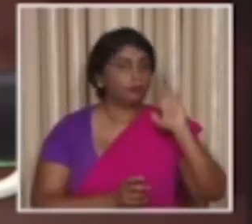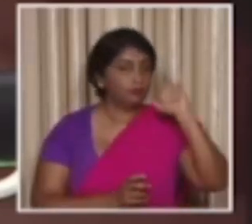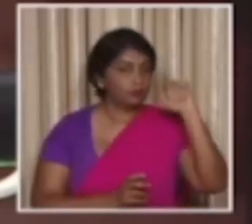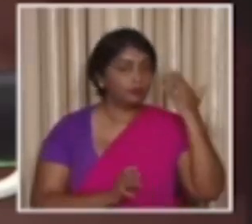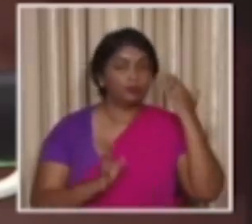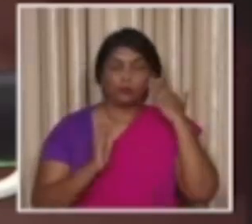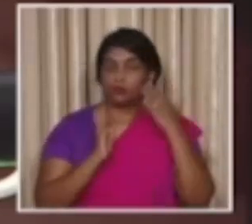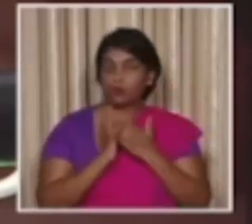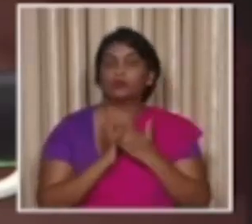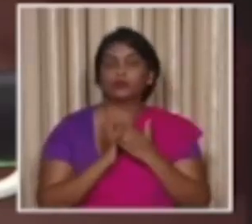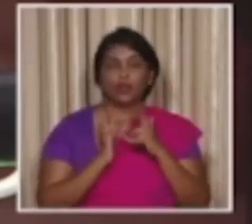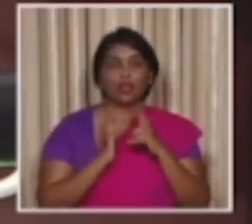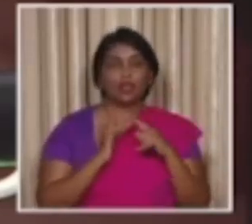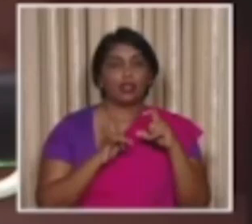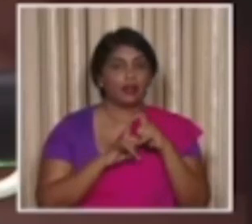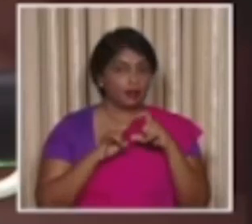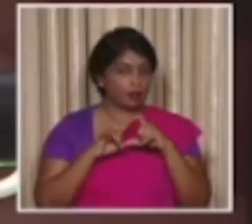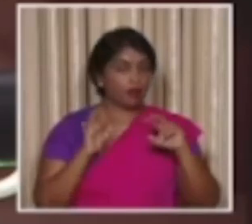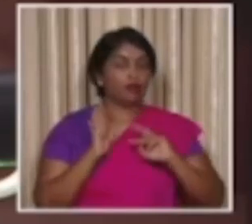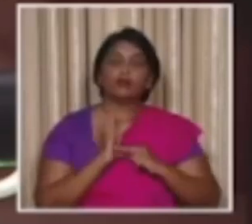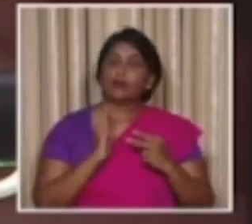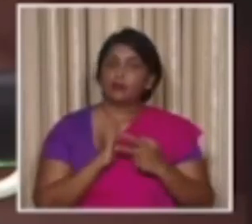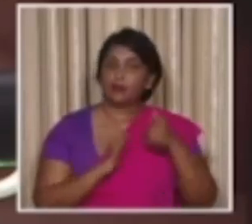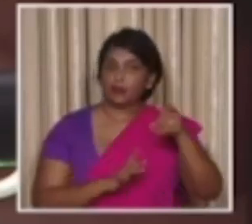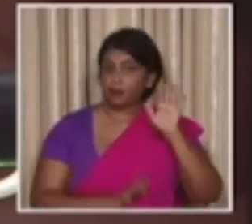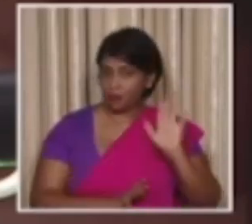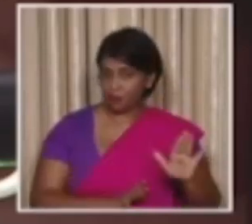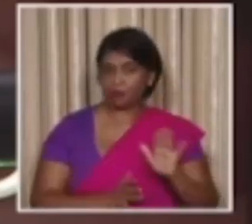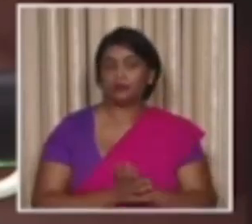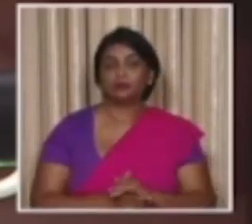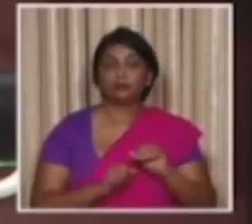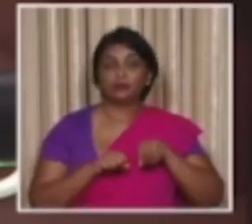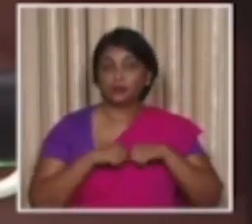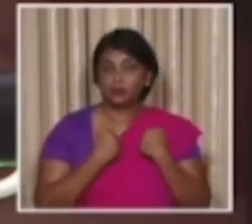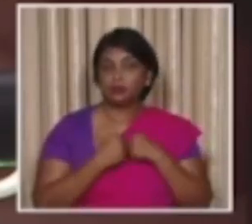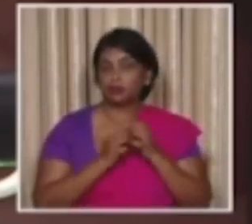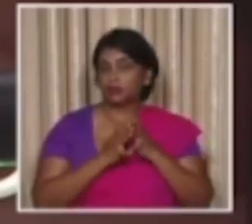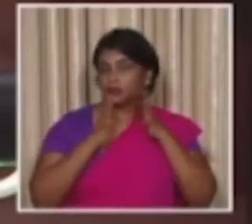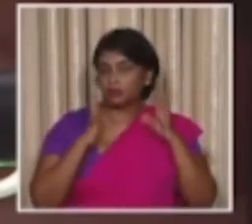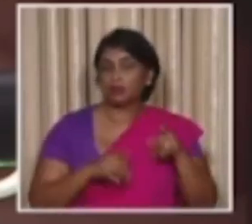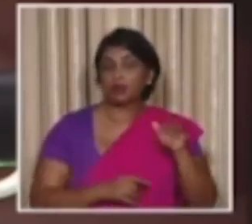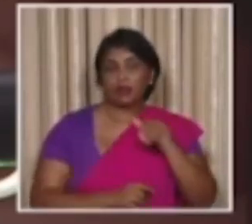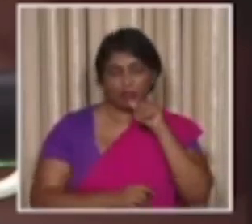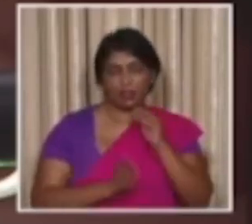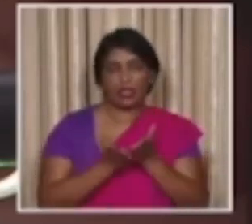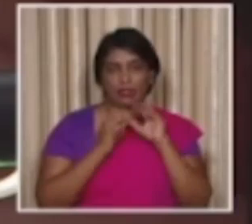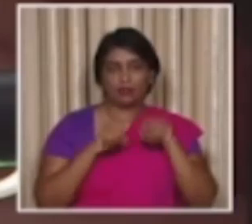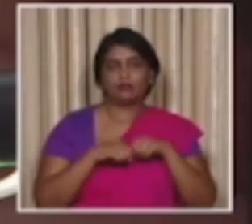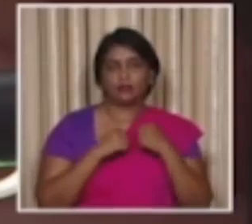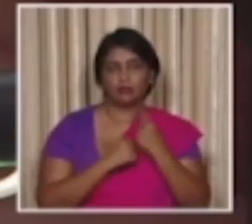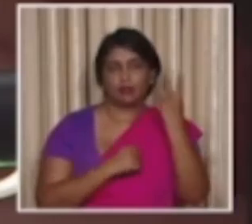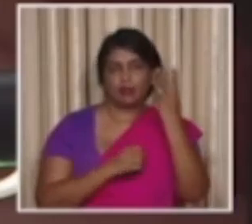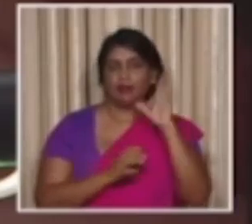पदनम हेदुनुपत् फाउंडेशन आईडी व्यापृतिया कौन सत्व तीन नोन के एतोड़ समागम विशाल प्रमाणिकट एक अत्रम इंदियानु समागम की